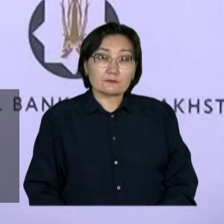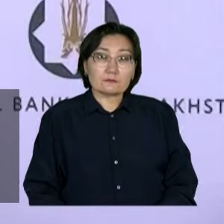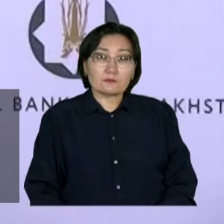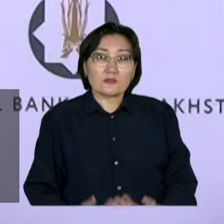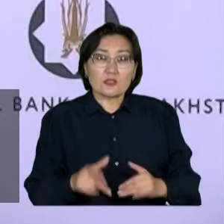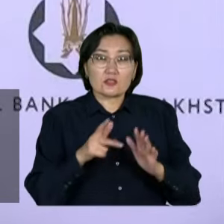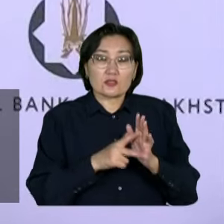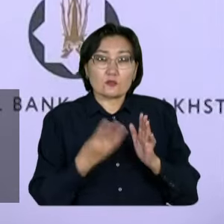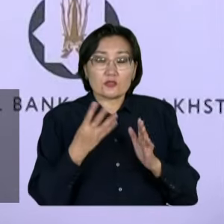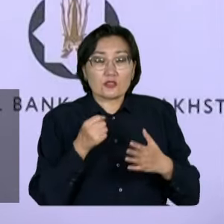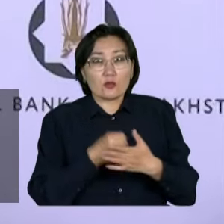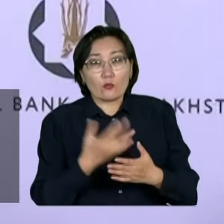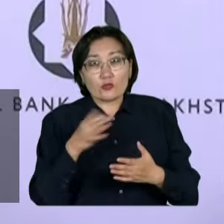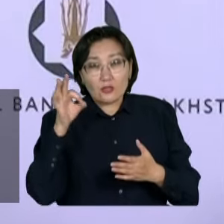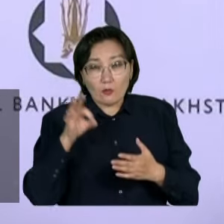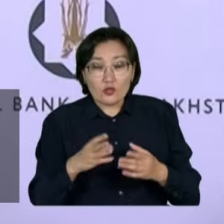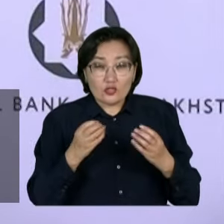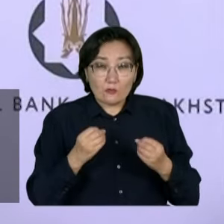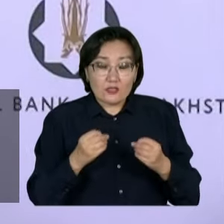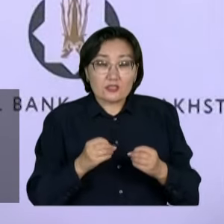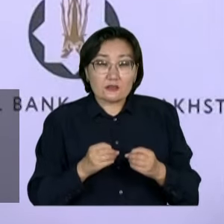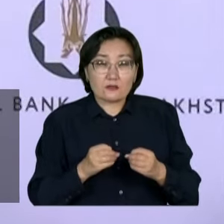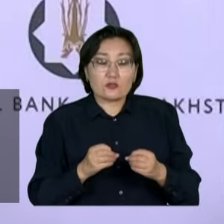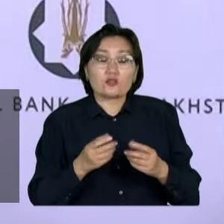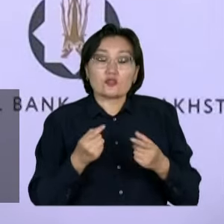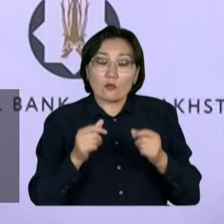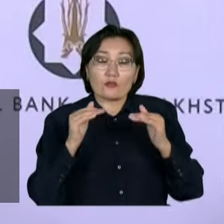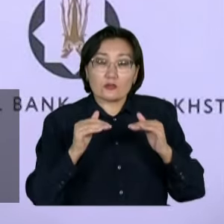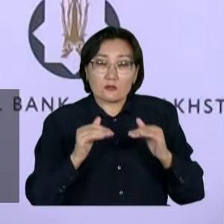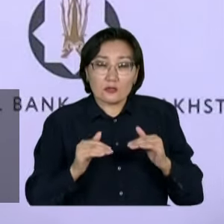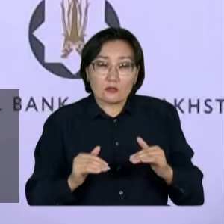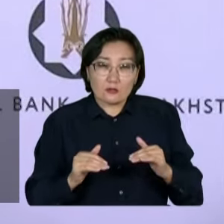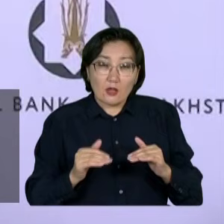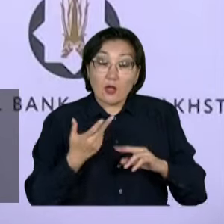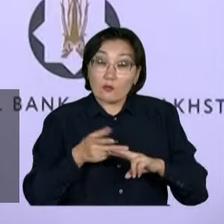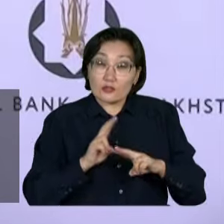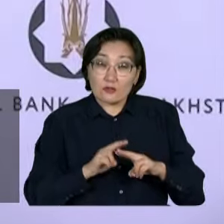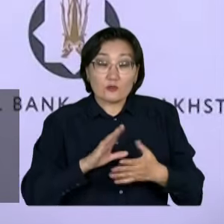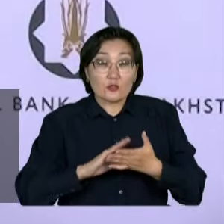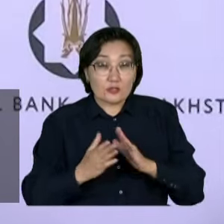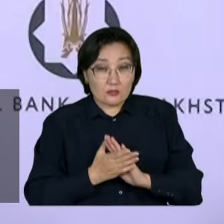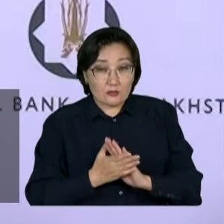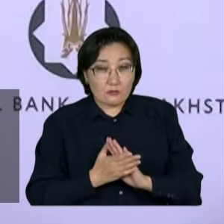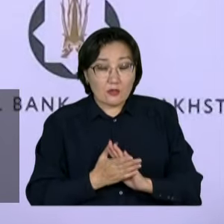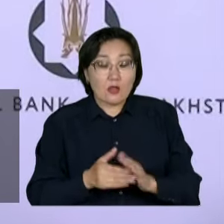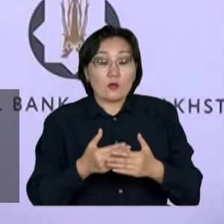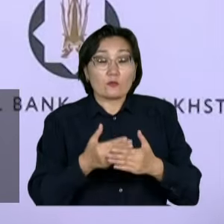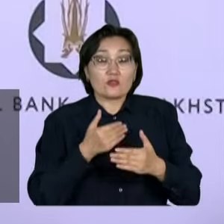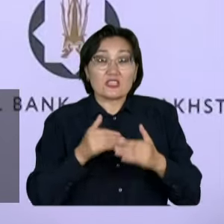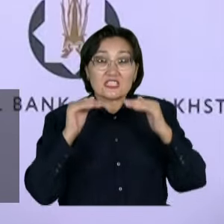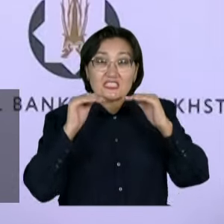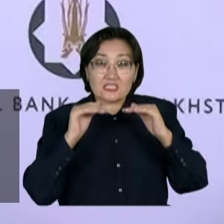То есть от 8,4 до 5% еще ехать и ехать, еще очень далеко. Поэтому в этих условиях преждевременно